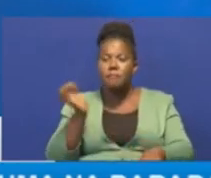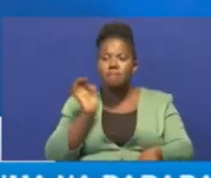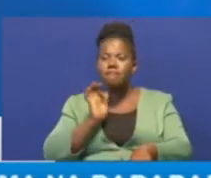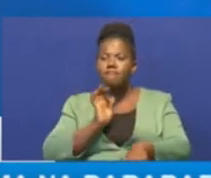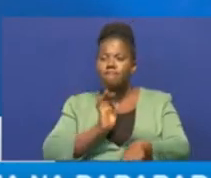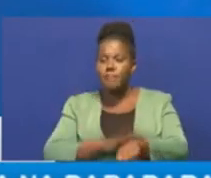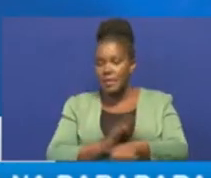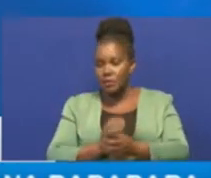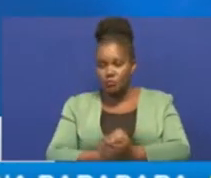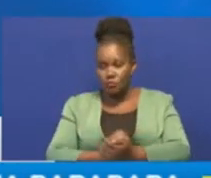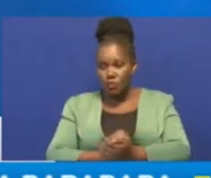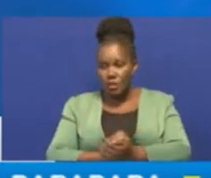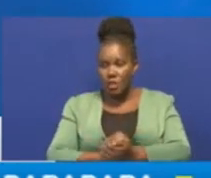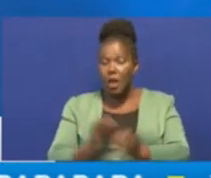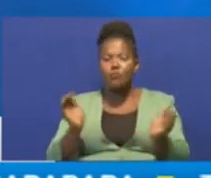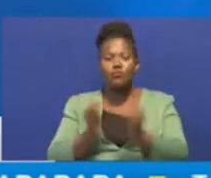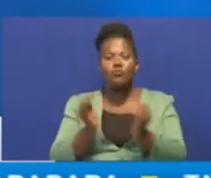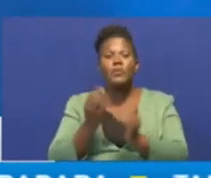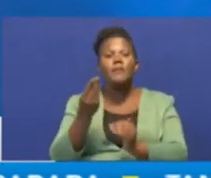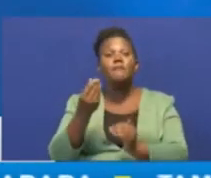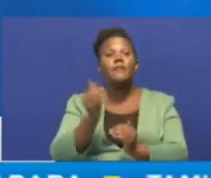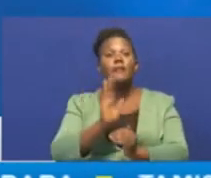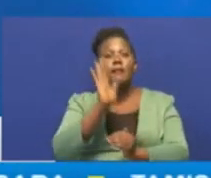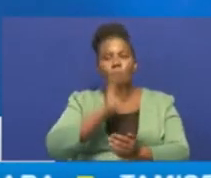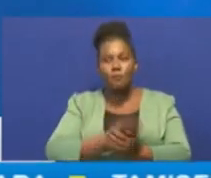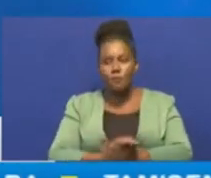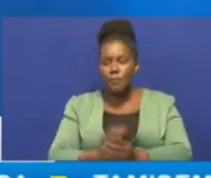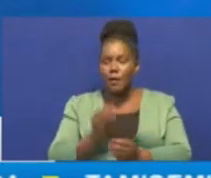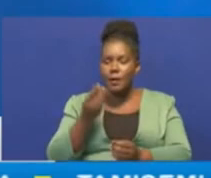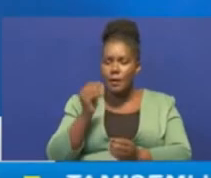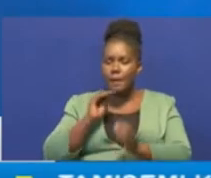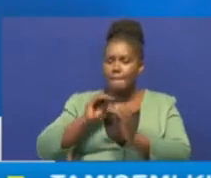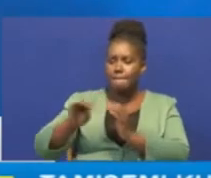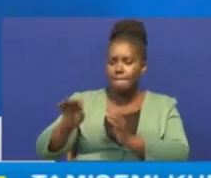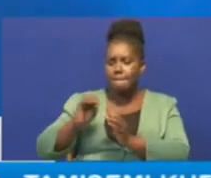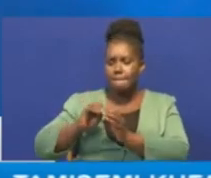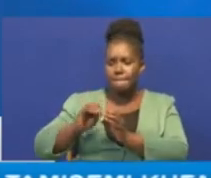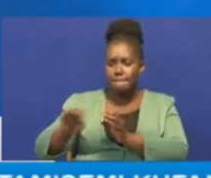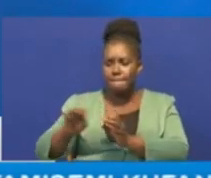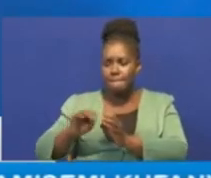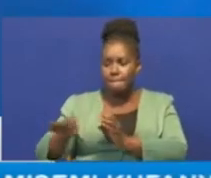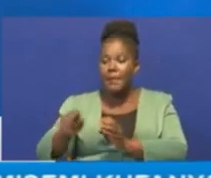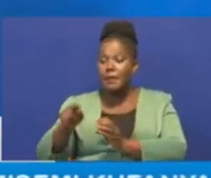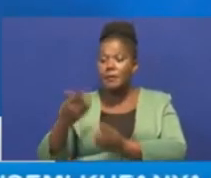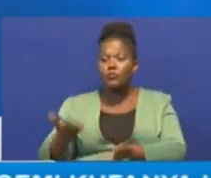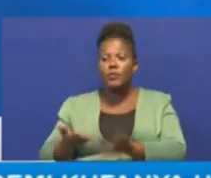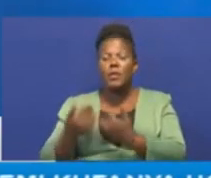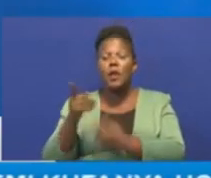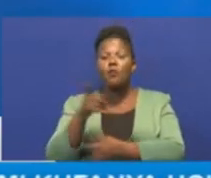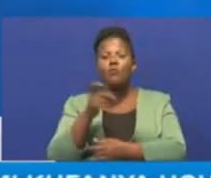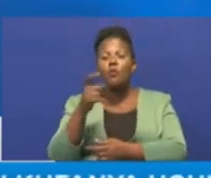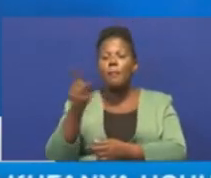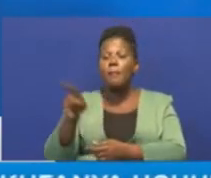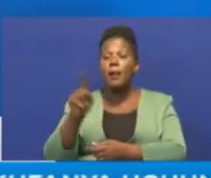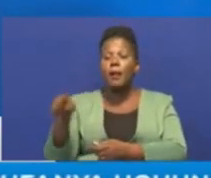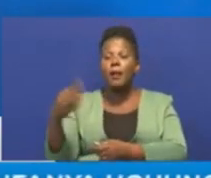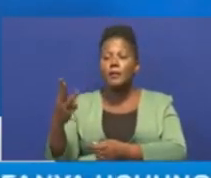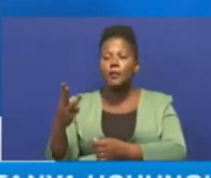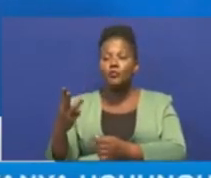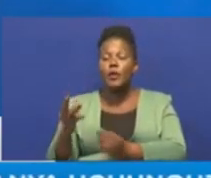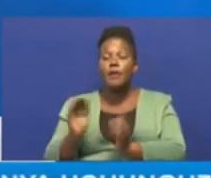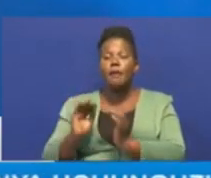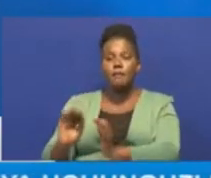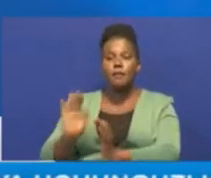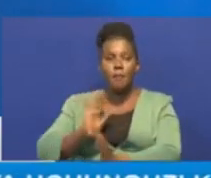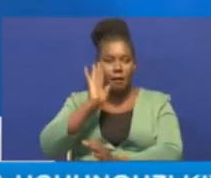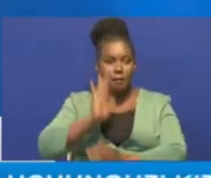kufanya saving, ya kuweka hizo akiba, maana si unaweka hela yako. Then baadaye ndio unapata mara tatu ya kile ambacho unacho au kutokana na ambavyo wenyewe